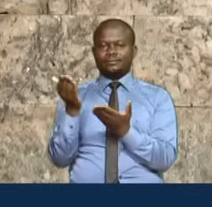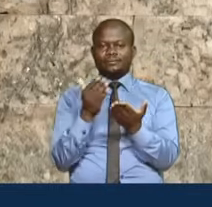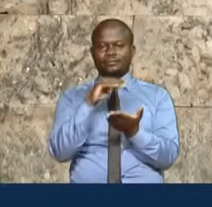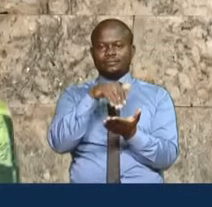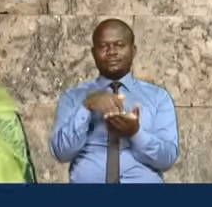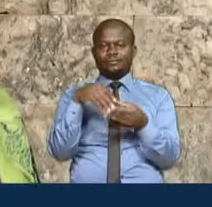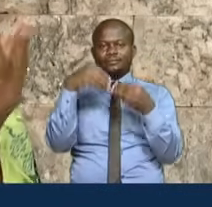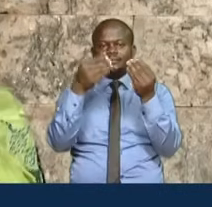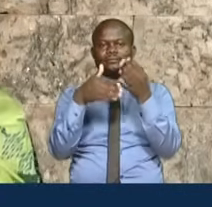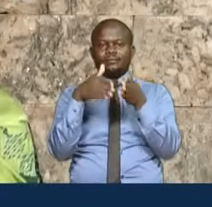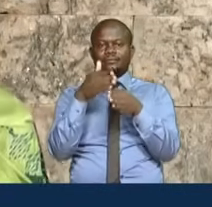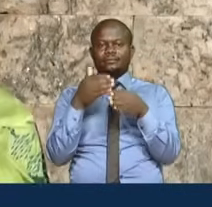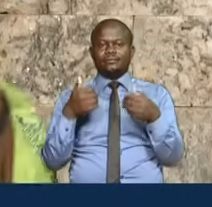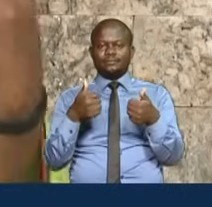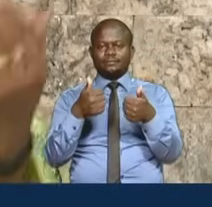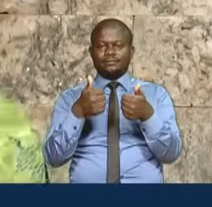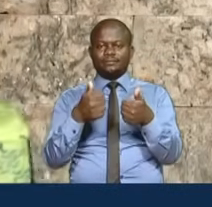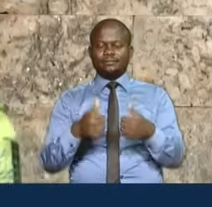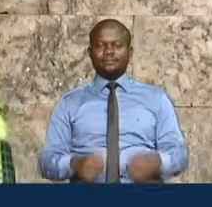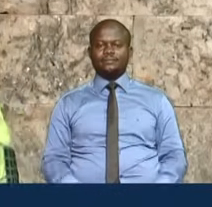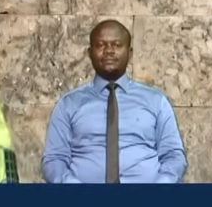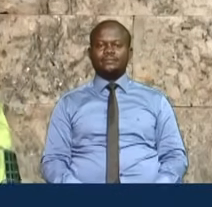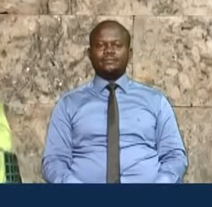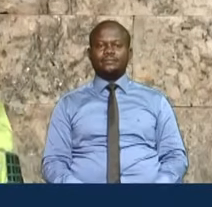mukagiha iyi nyubako nziza.